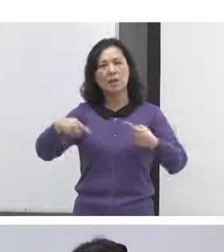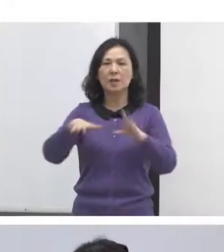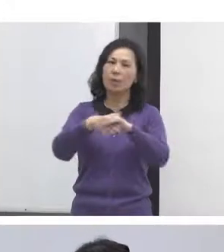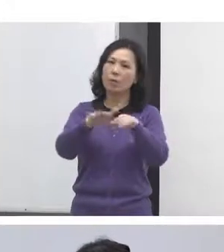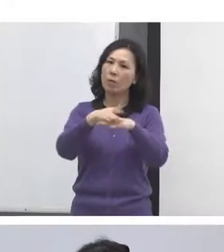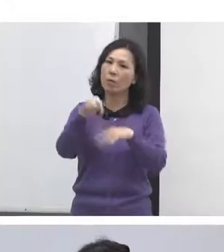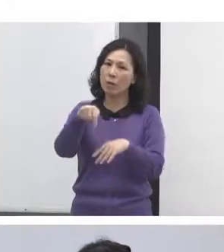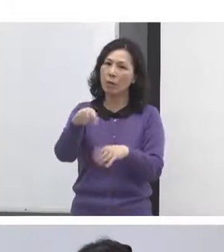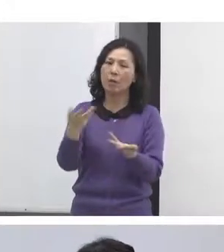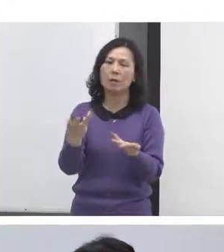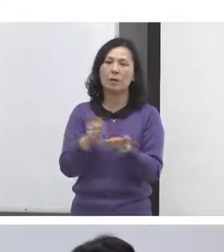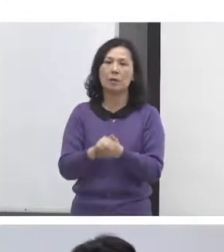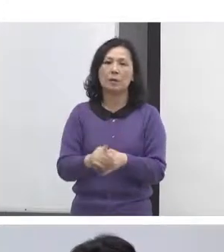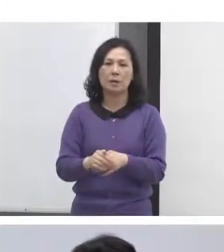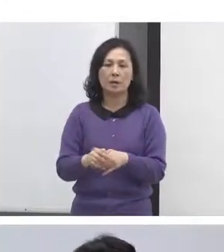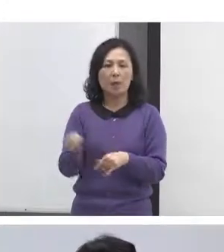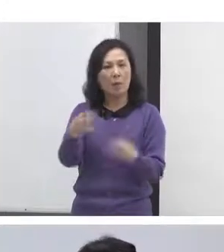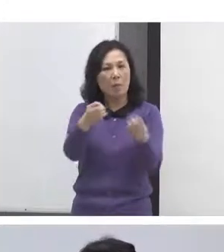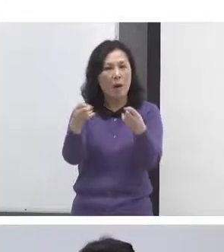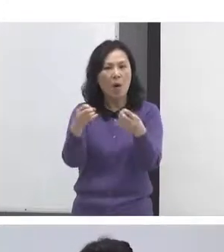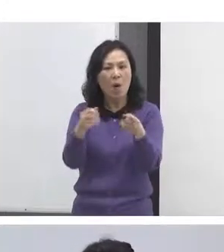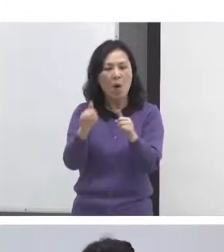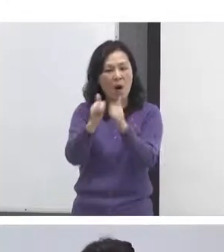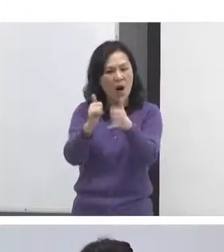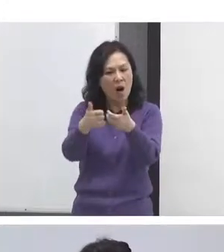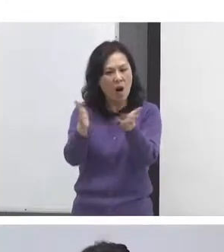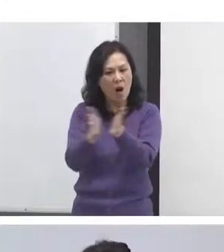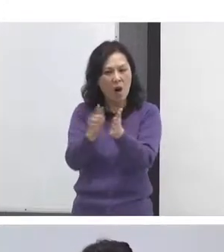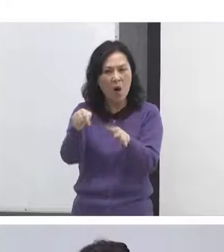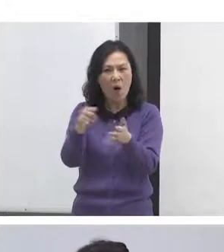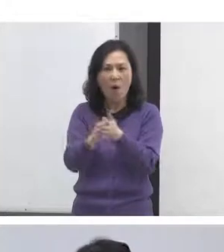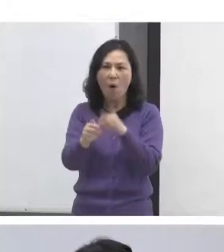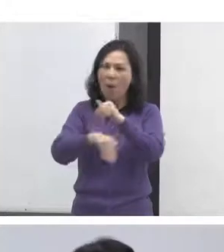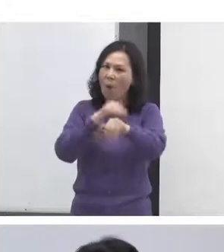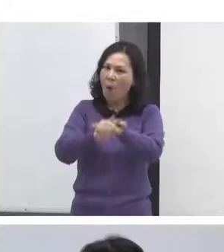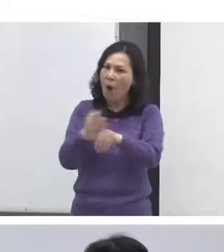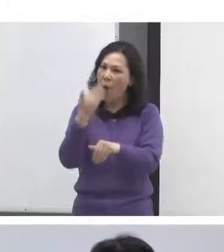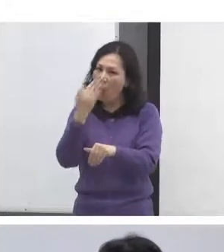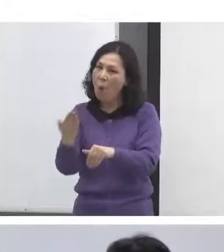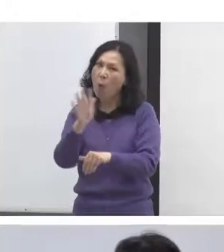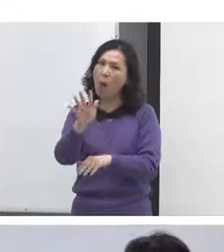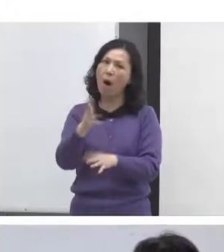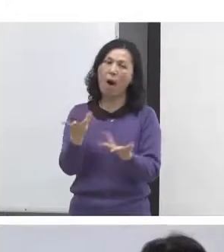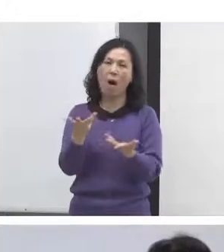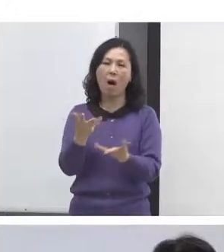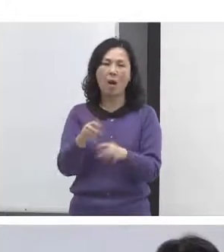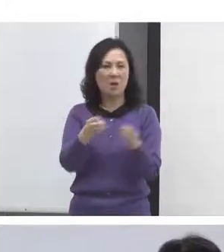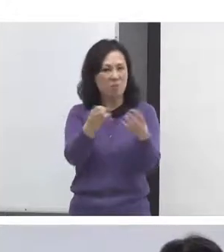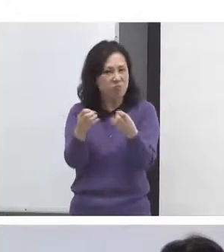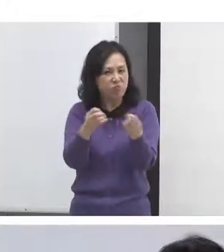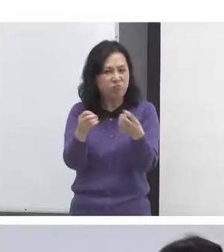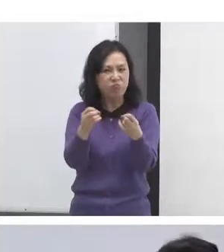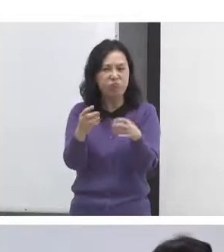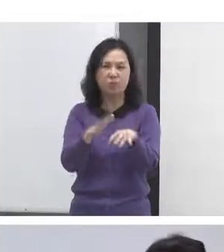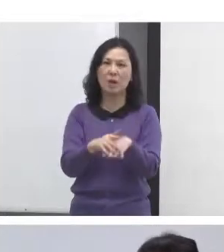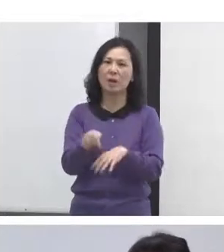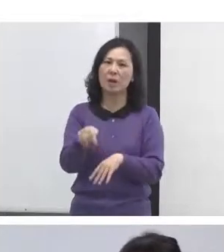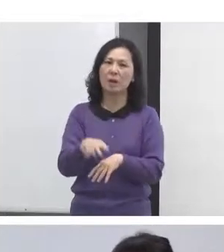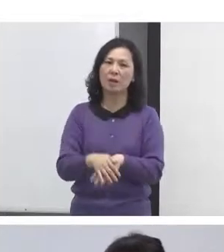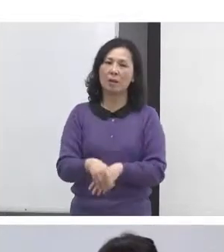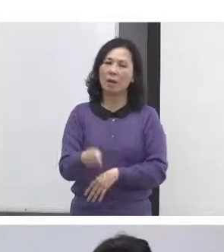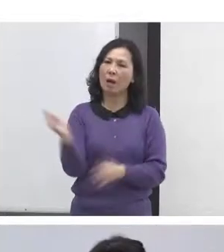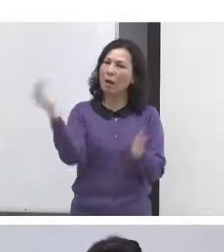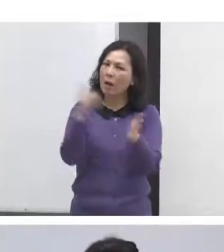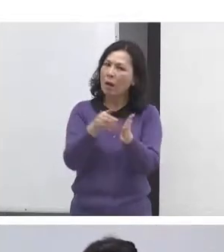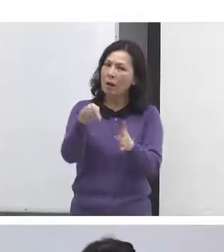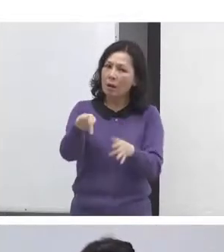些东西，他们其实有在讨论那些社群为什么会成功，有些成功，有些不成功。那常会讨论就是到底有这些